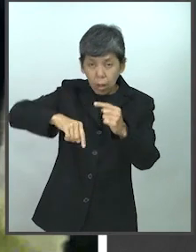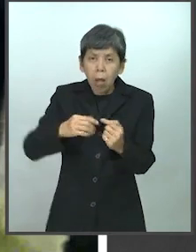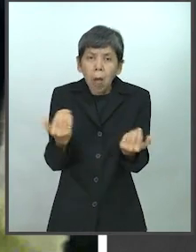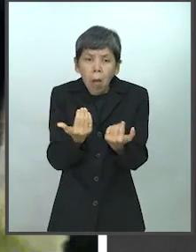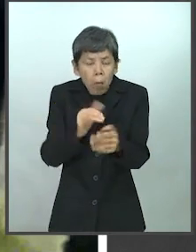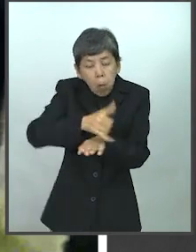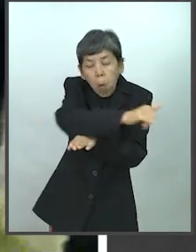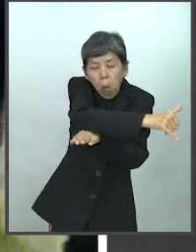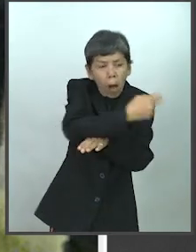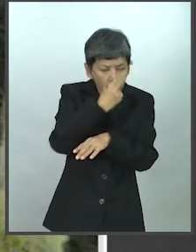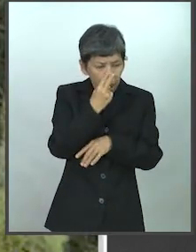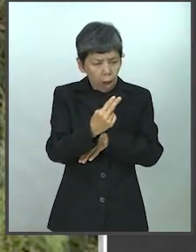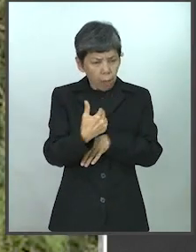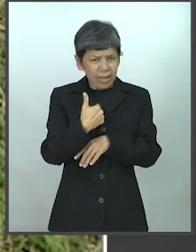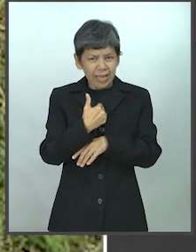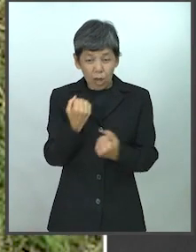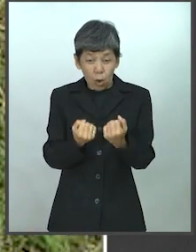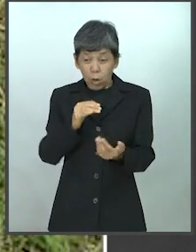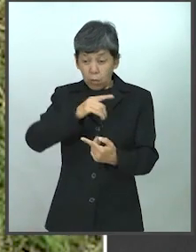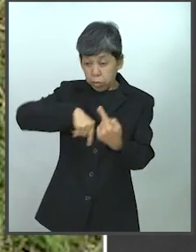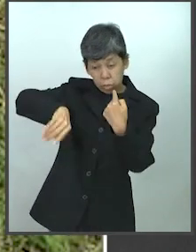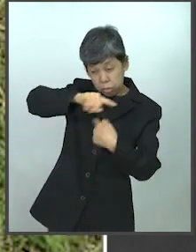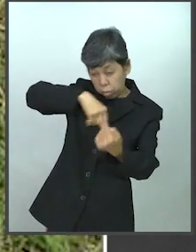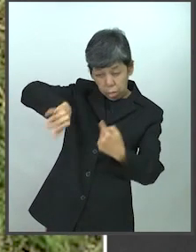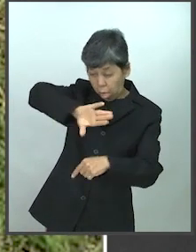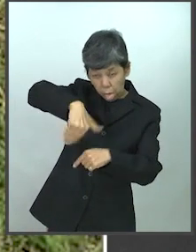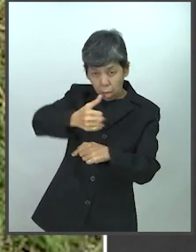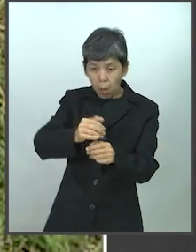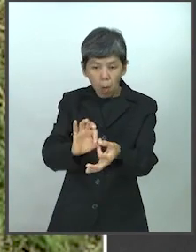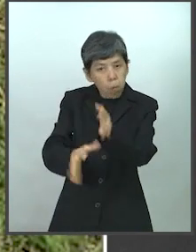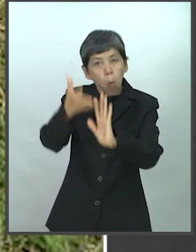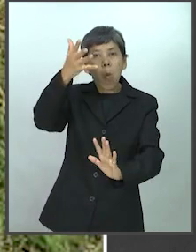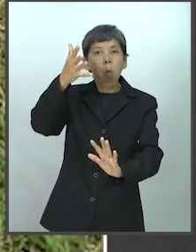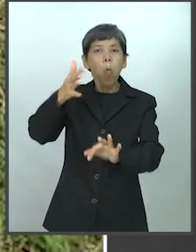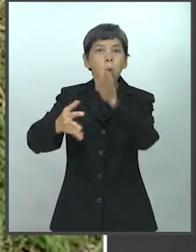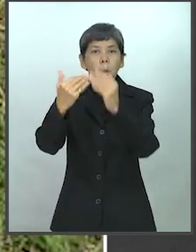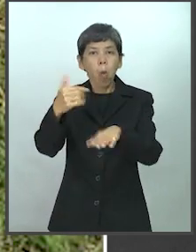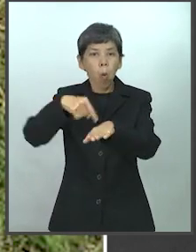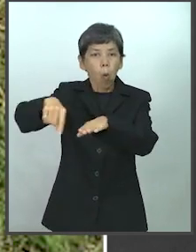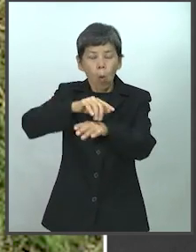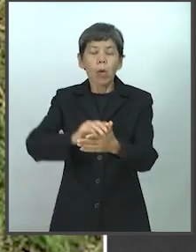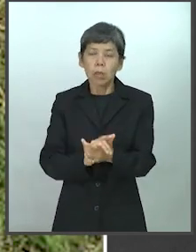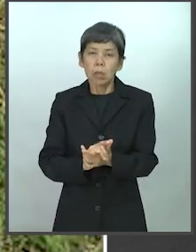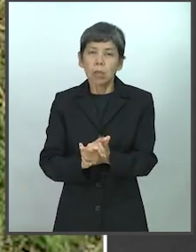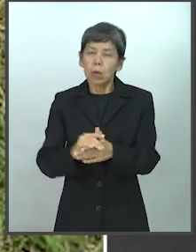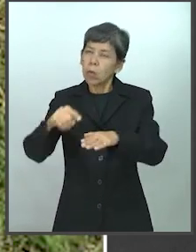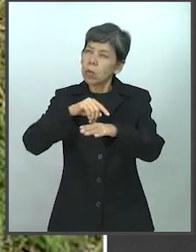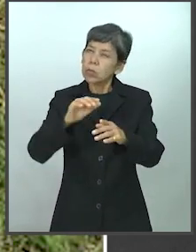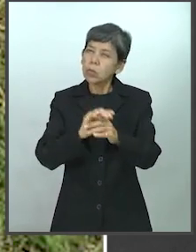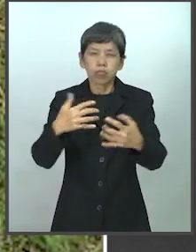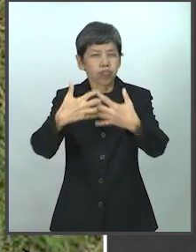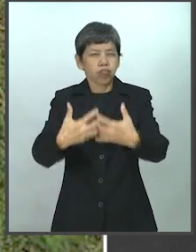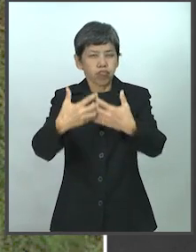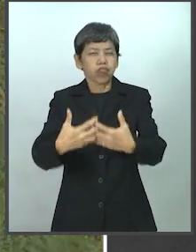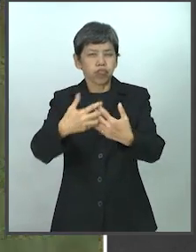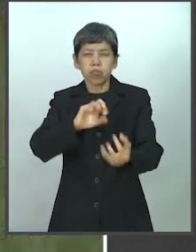กระเด็นออกมาจากรถพอรถหยุดหมุนปุ๊บไฟก็ลุกตรงช่วงตัวเครื่อง